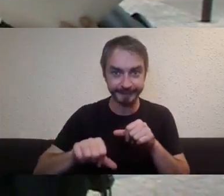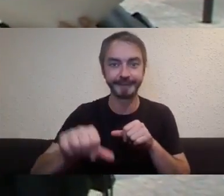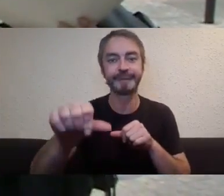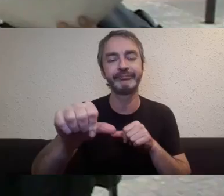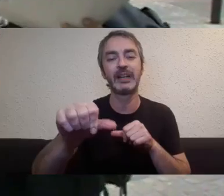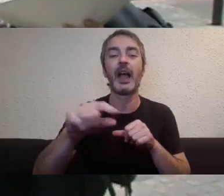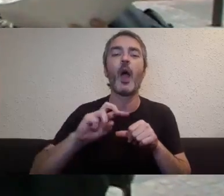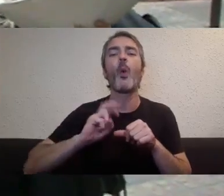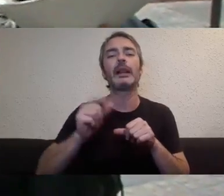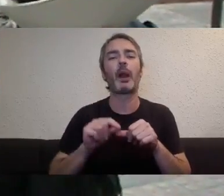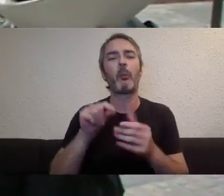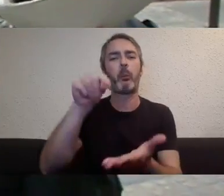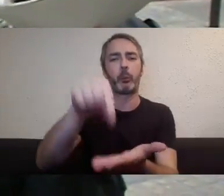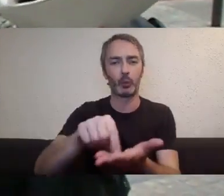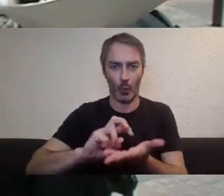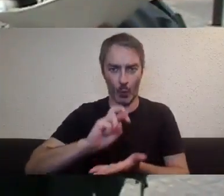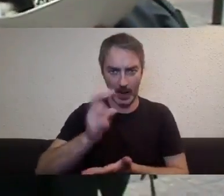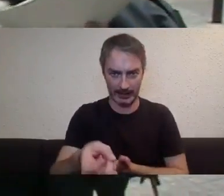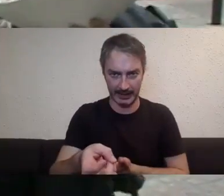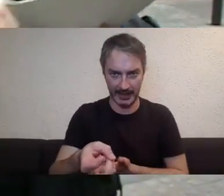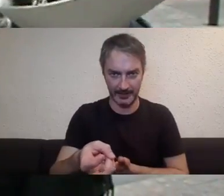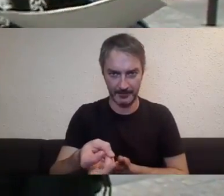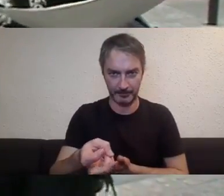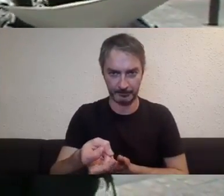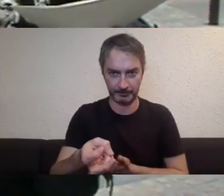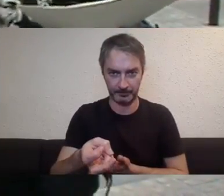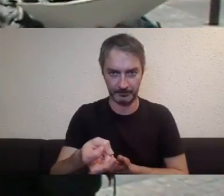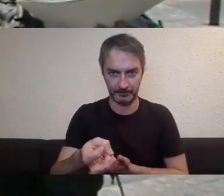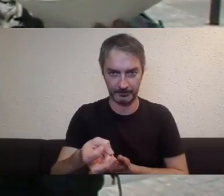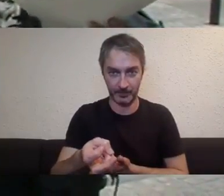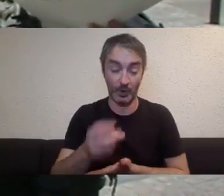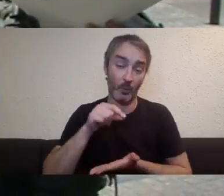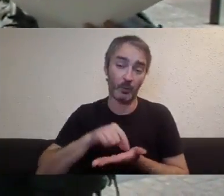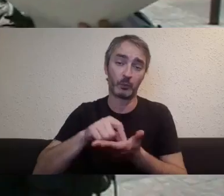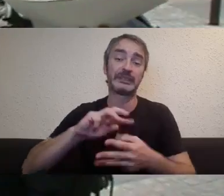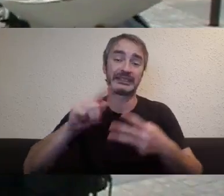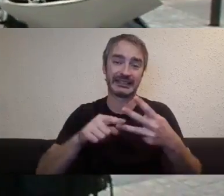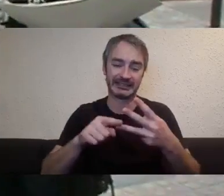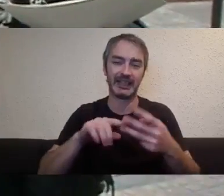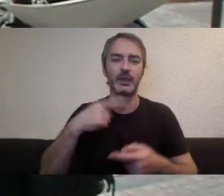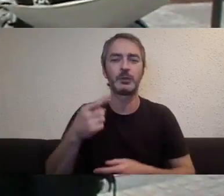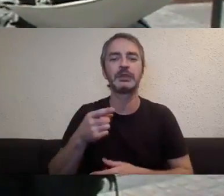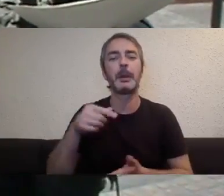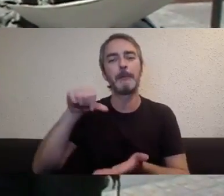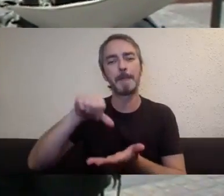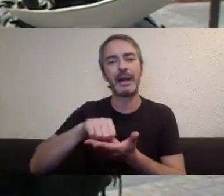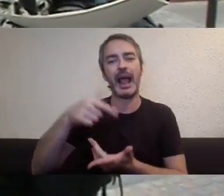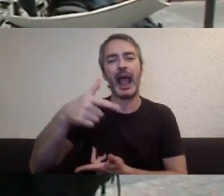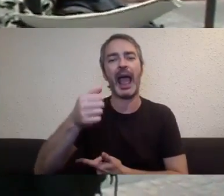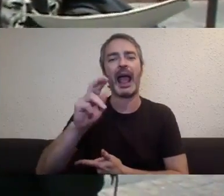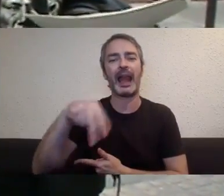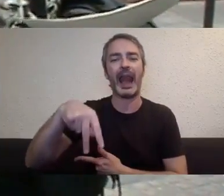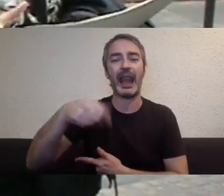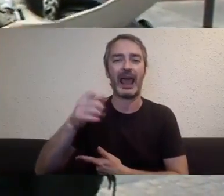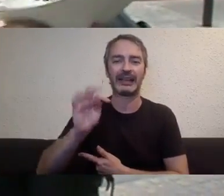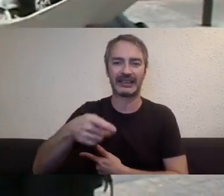més important, bueno, tercer, segons com es miri, després passarem per la Garnatxa, que va ser el segon, que